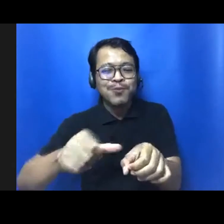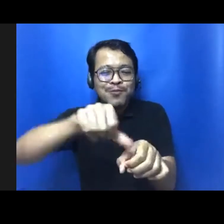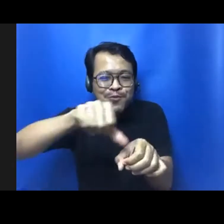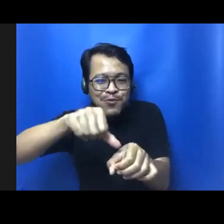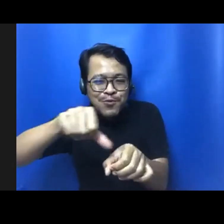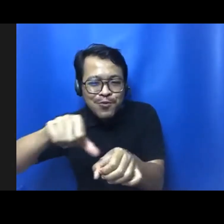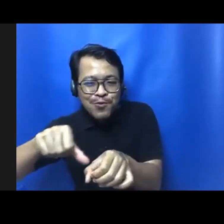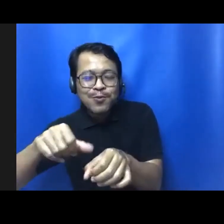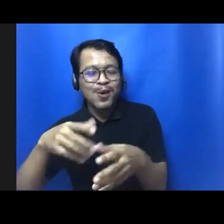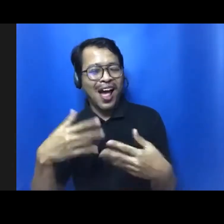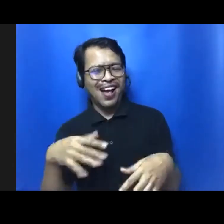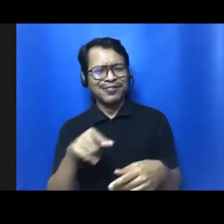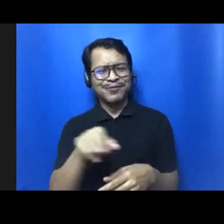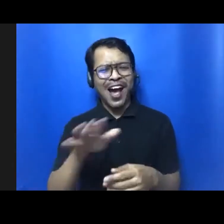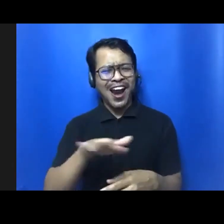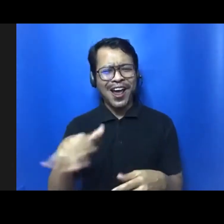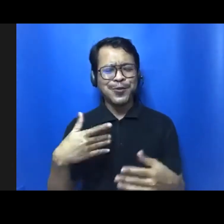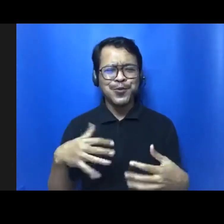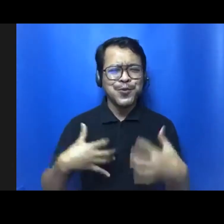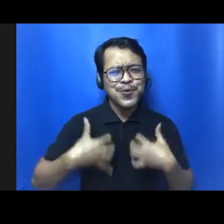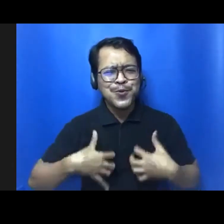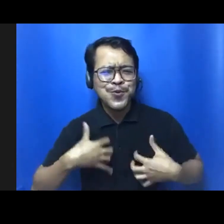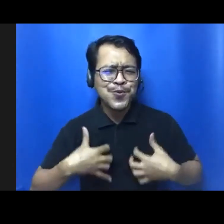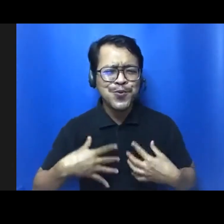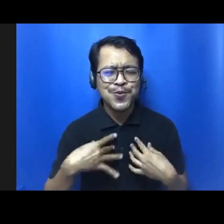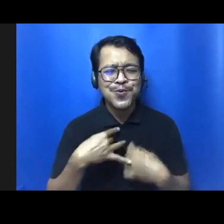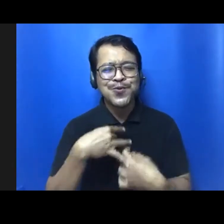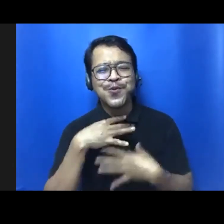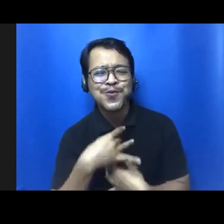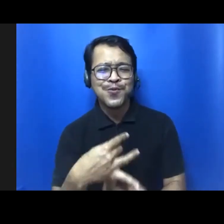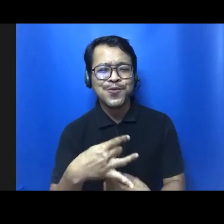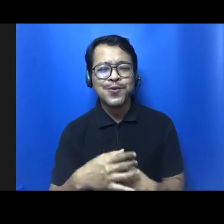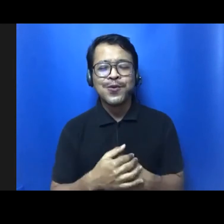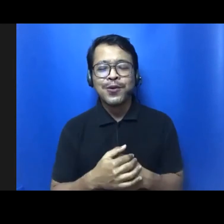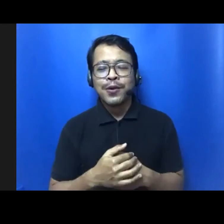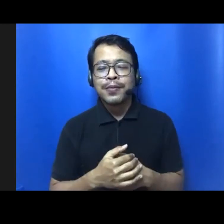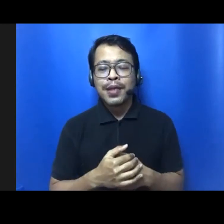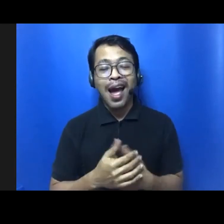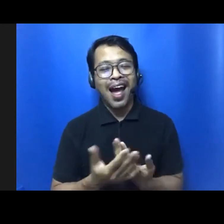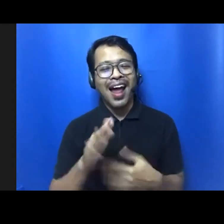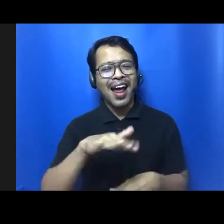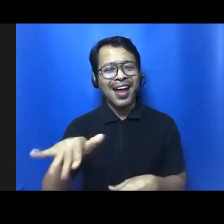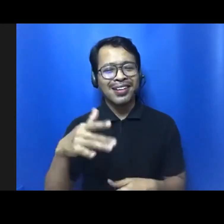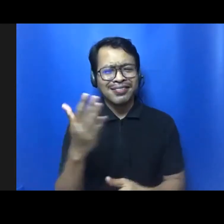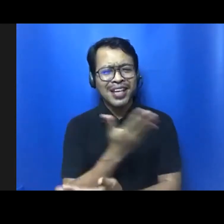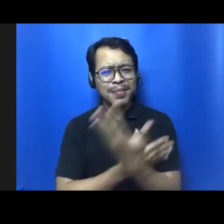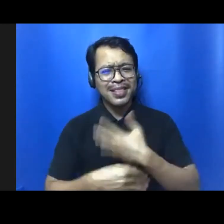sangat antusias sekali. Inilah yang menjadi kegembiraan dari kami. Anak-anak dengan disabilitas